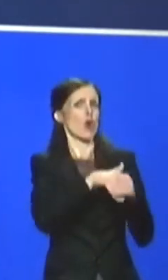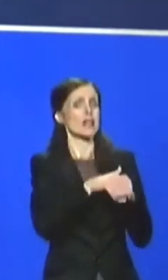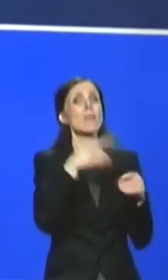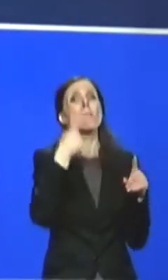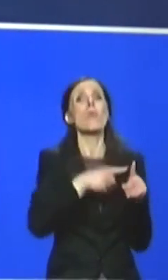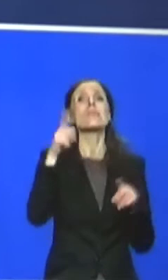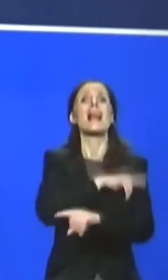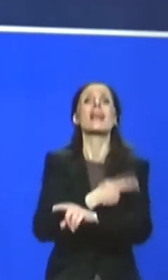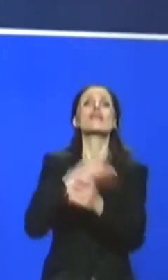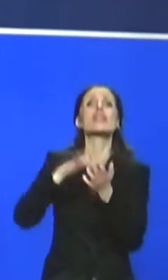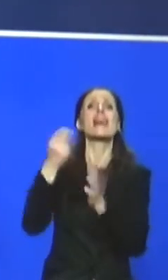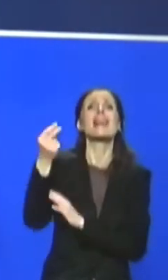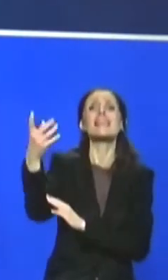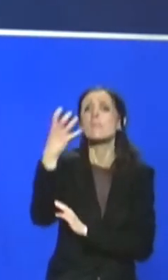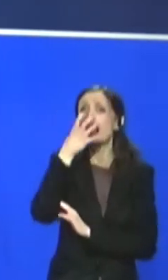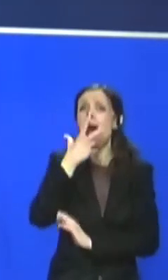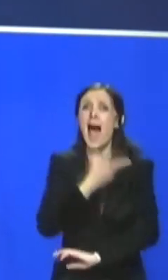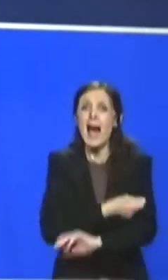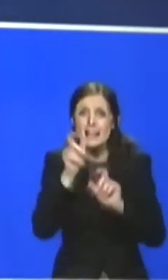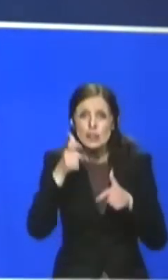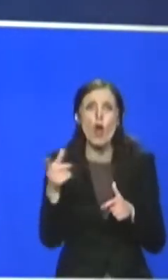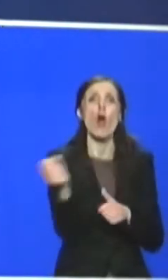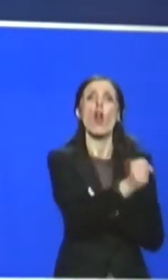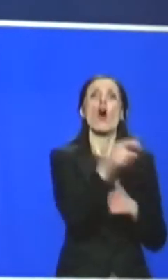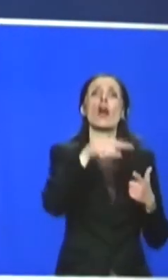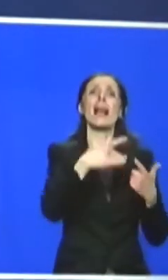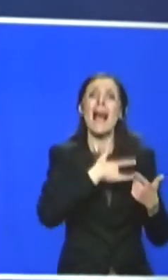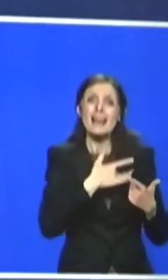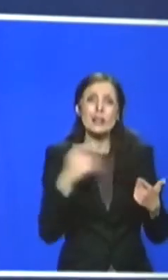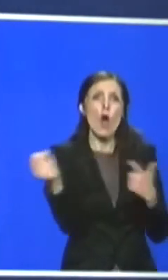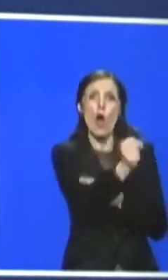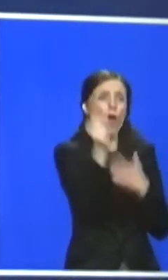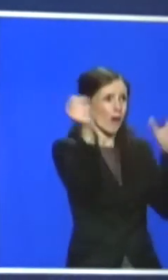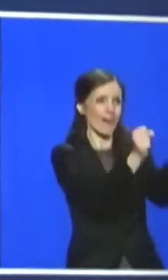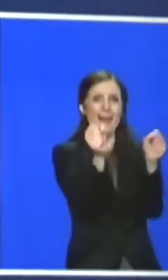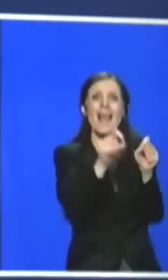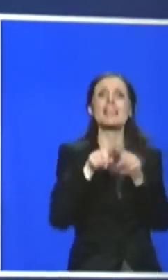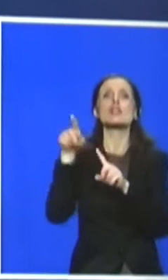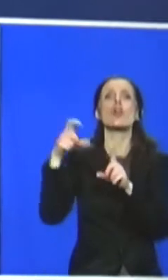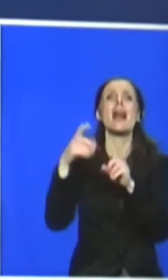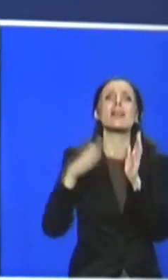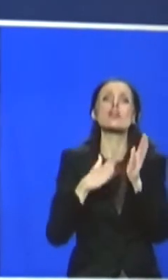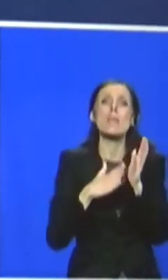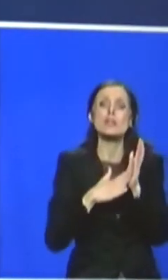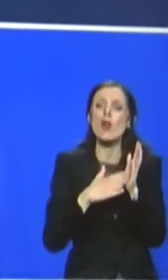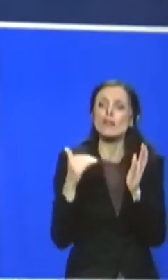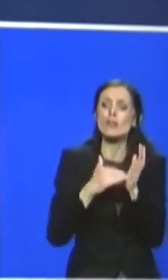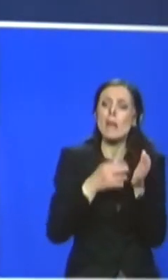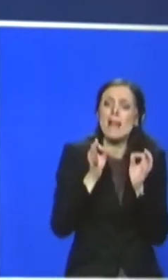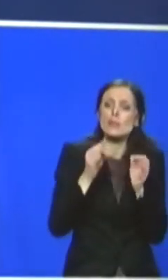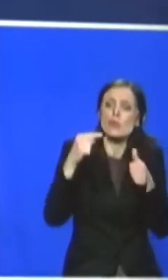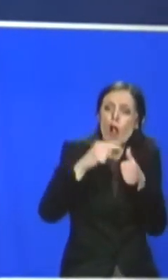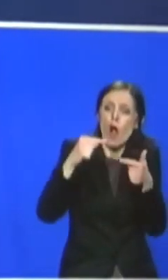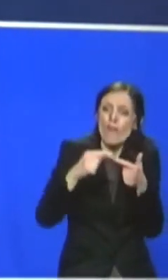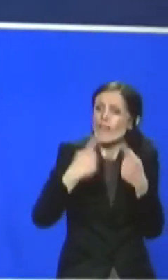centra Srbije, imate kardiologe, imate gastroenterologe, u Dragiši Mišović imate anesteziološke timove koji su povučeni iz drugih bolnica da bi bili na